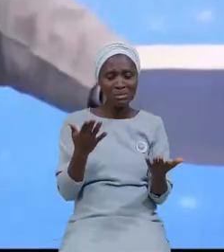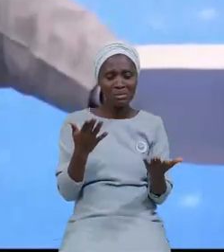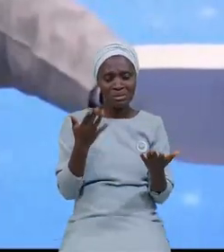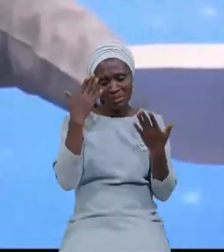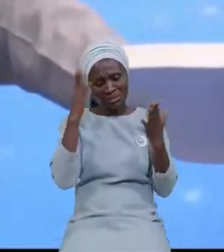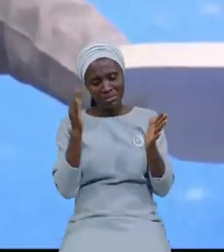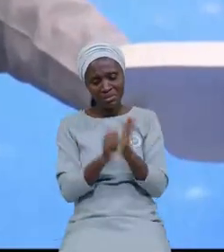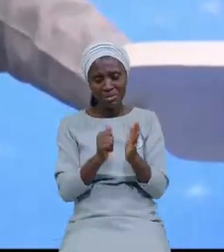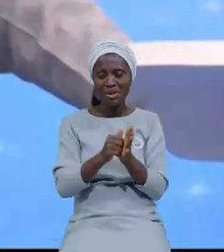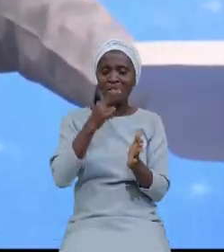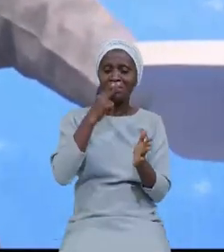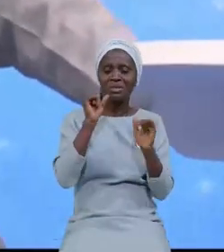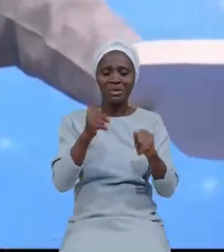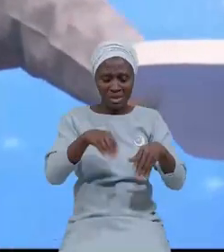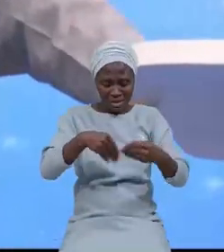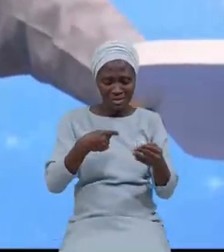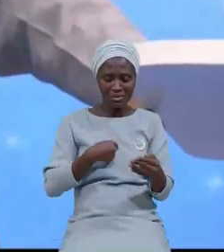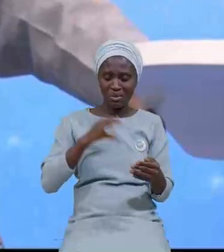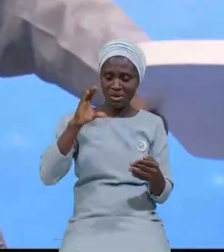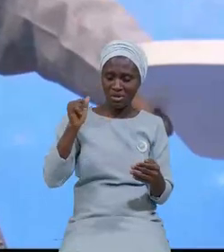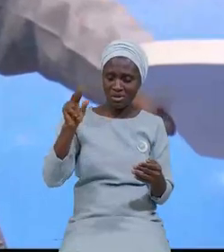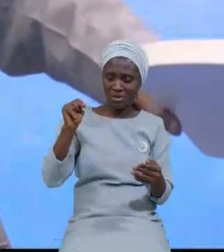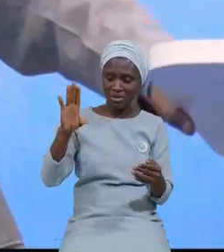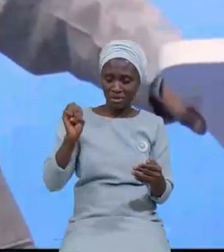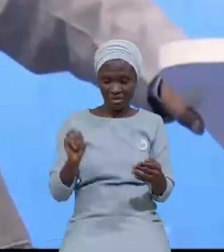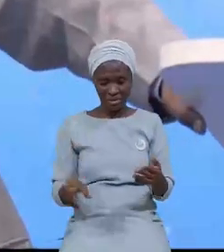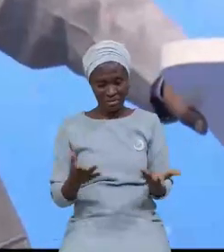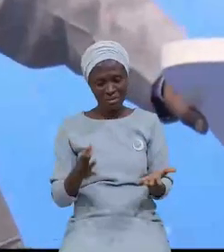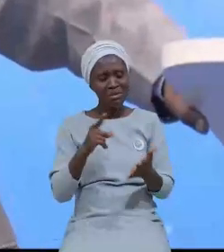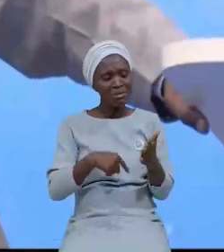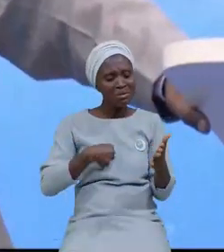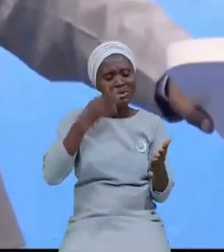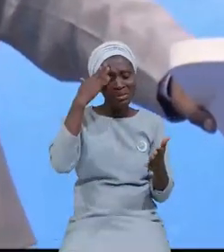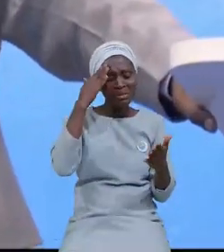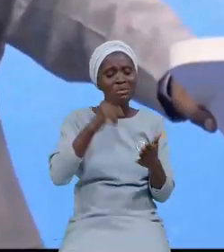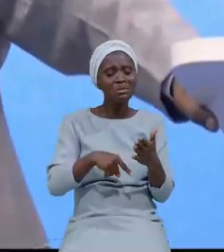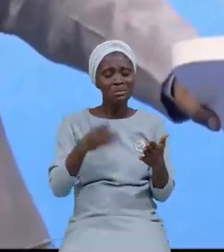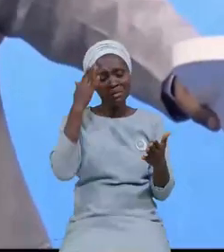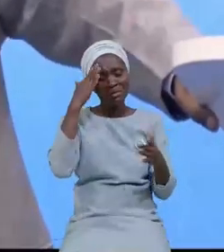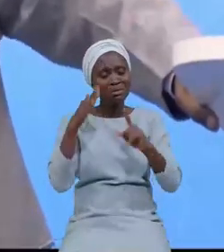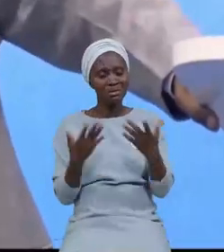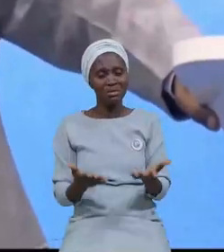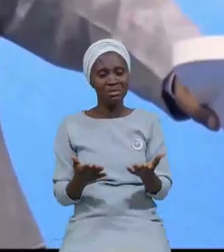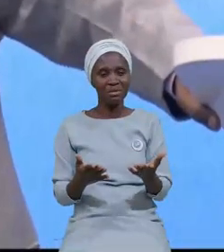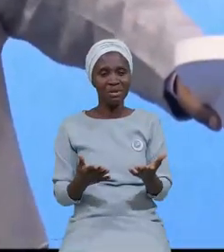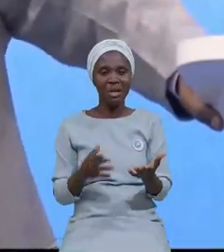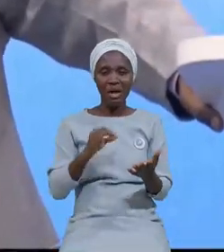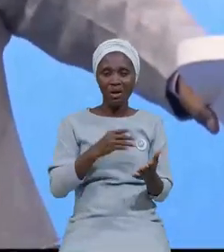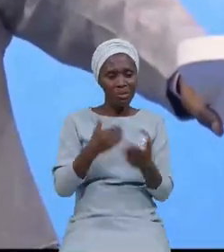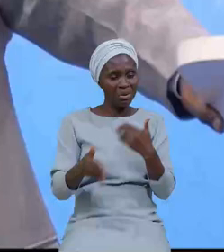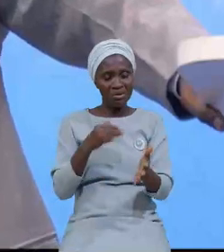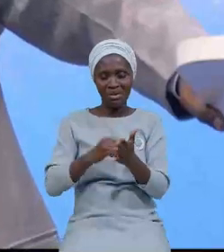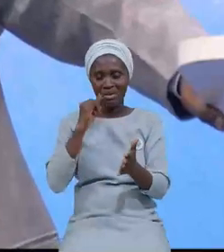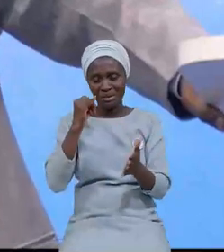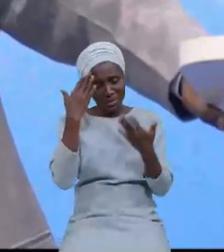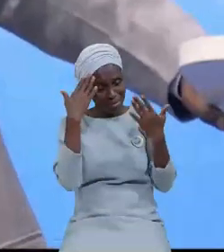savais que la fumée peut causer le cancer qu'est-ce que je connaissais je savais que 3 + 4 ça fait ça donne